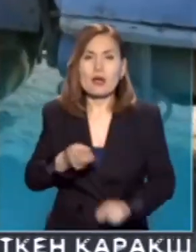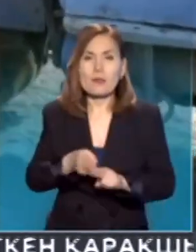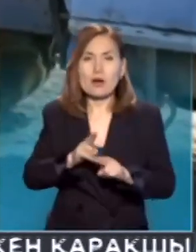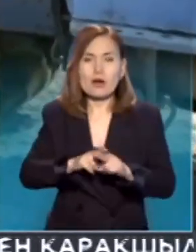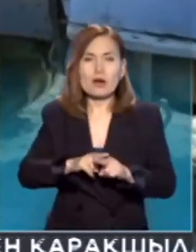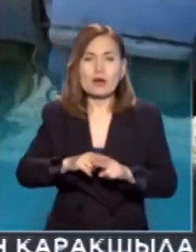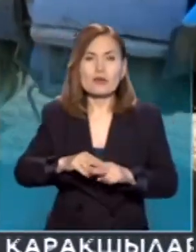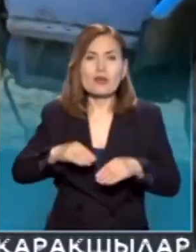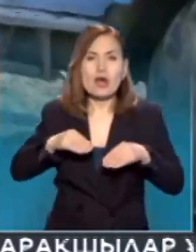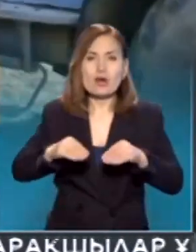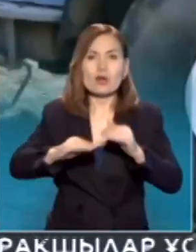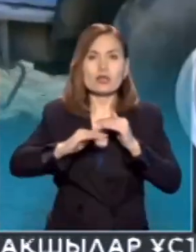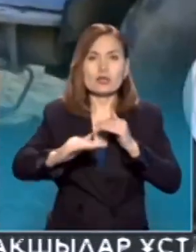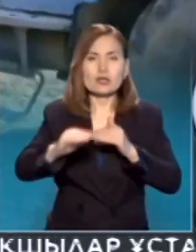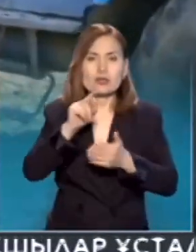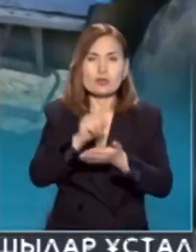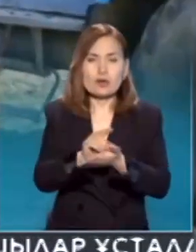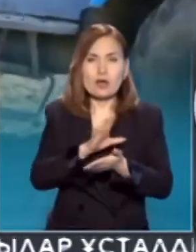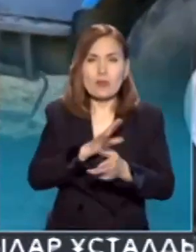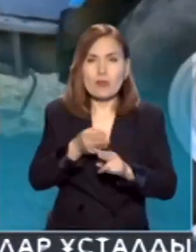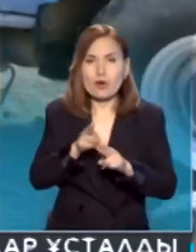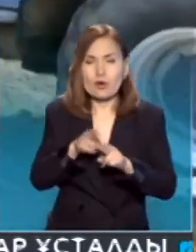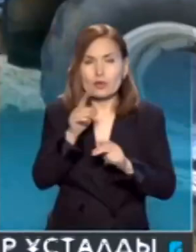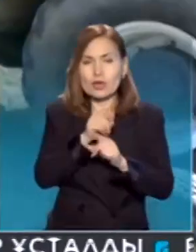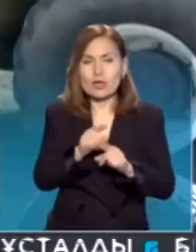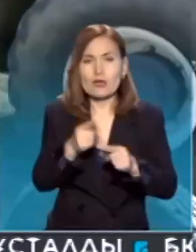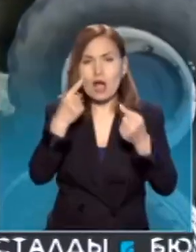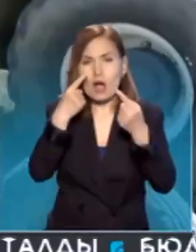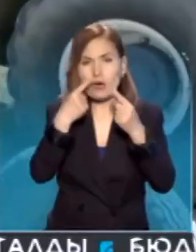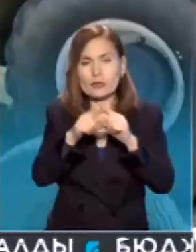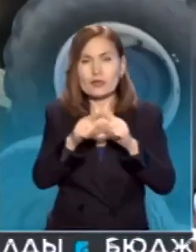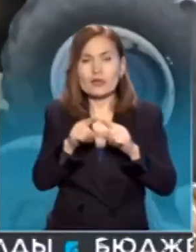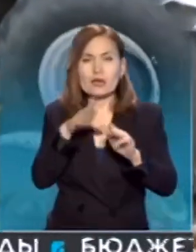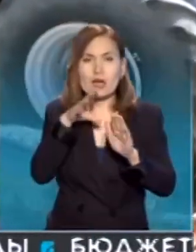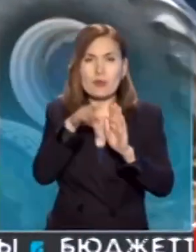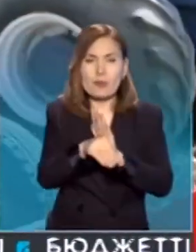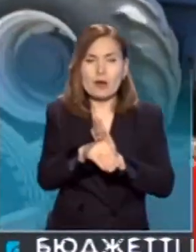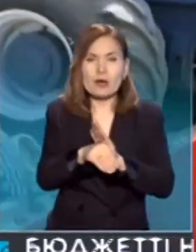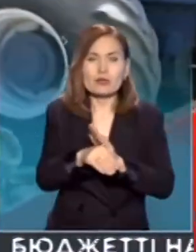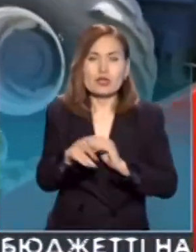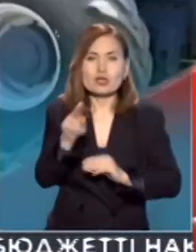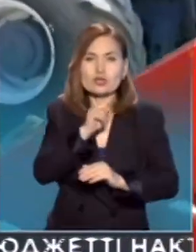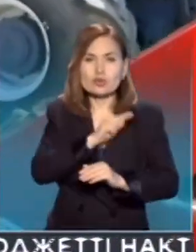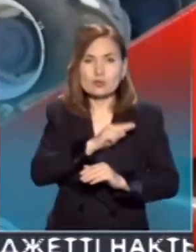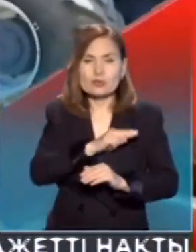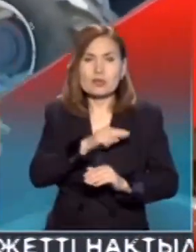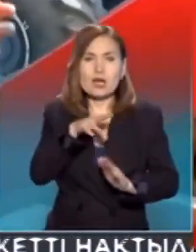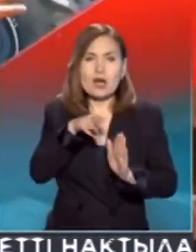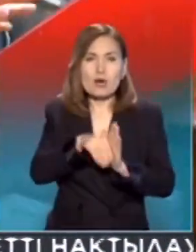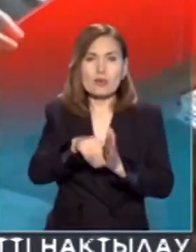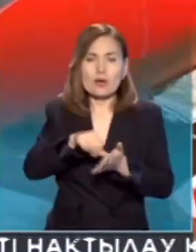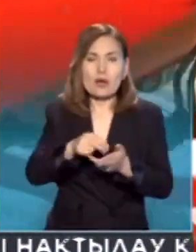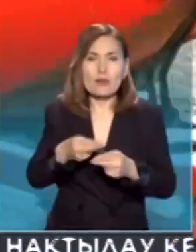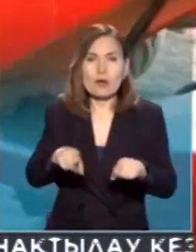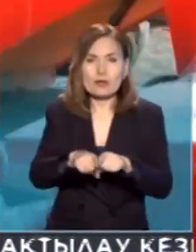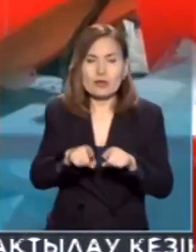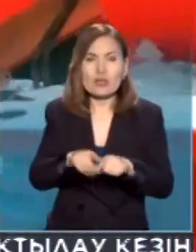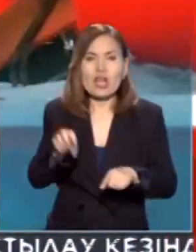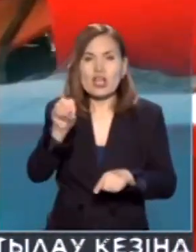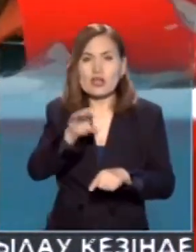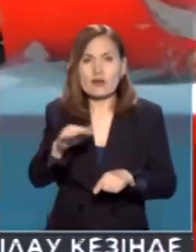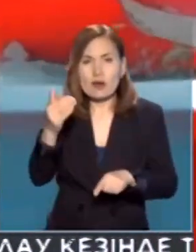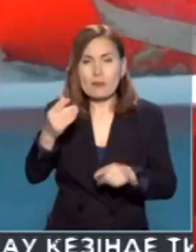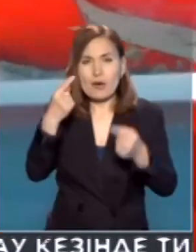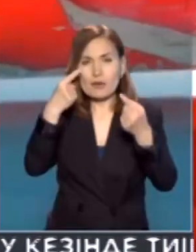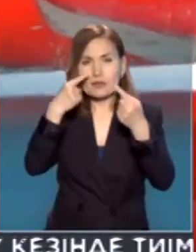болуы маңызды. Аймақ диқандары осы уақытта озық технологияларды егін шаруашылығына енгізіп келеді. Мәселен, мынадай